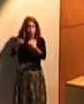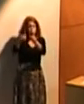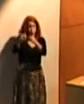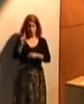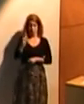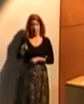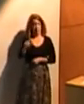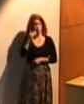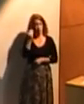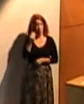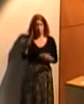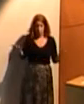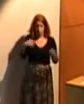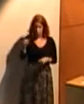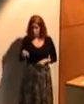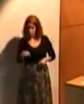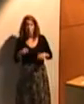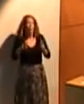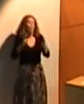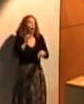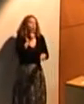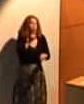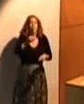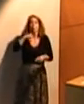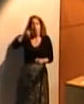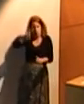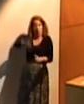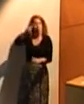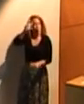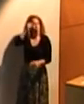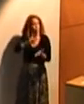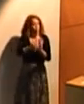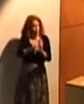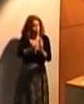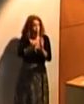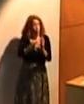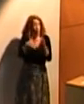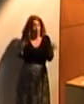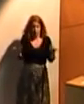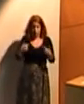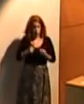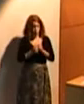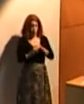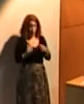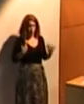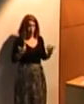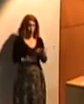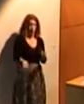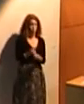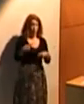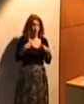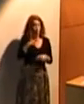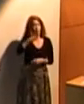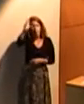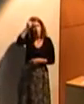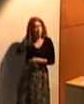je pourrai peut-être percer alors je peux être moi même co créateur et je peux devenir créateur de vivant parce que moi même